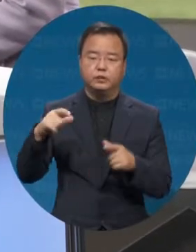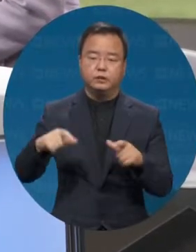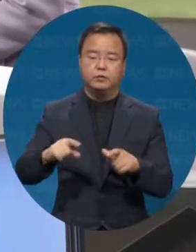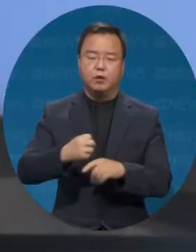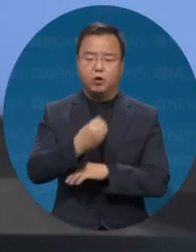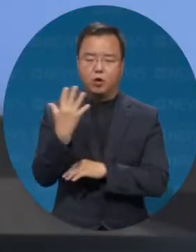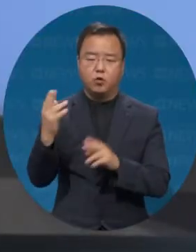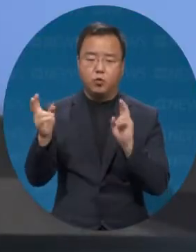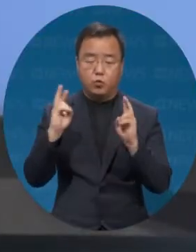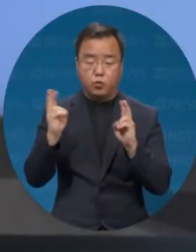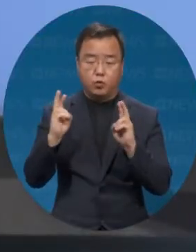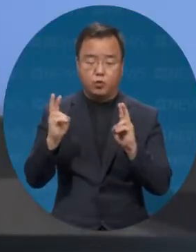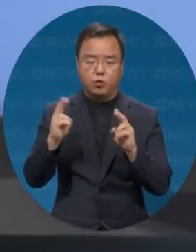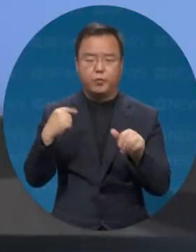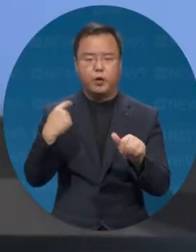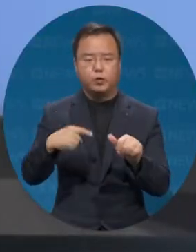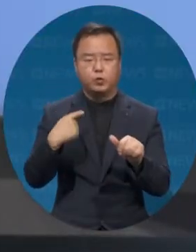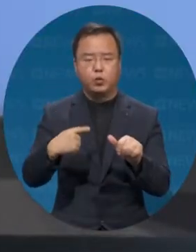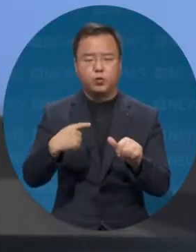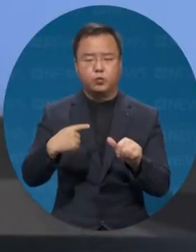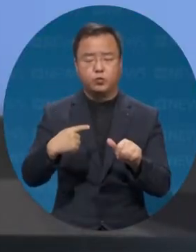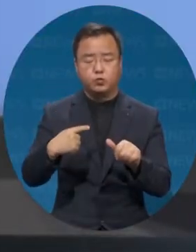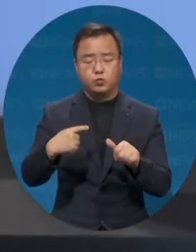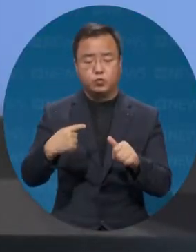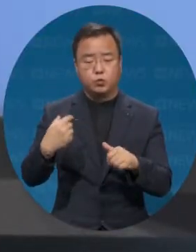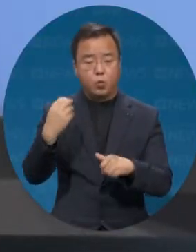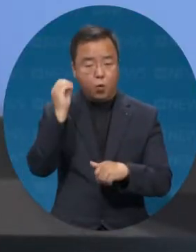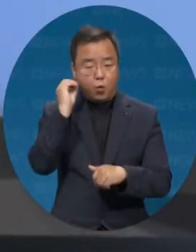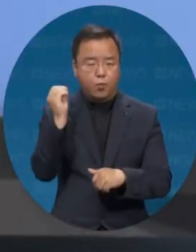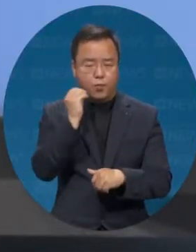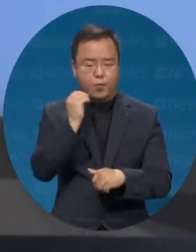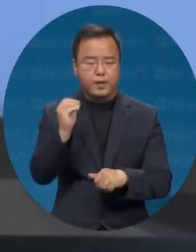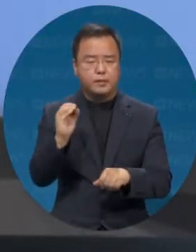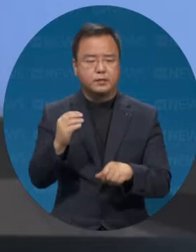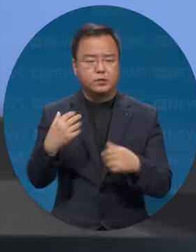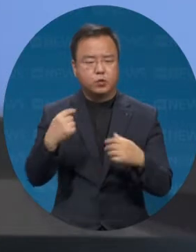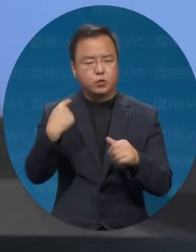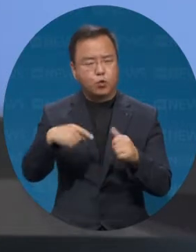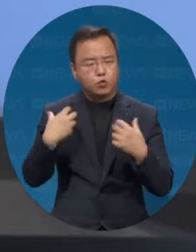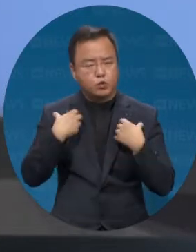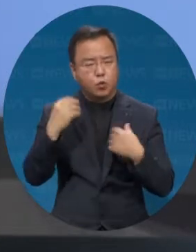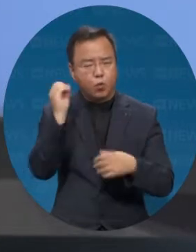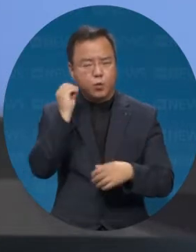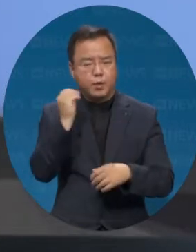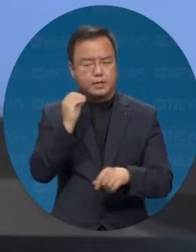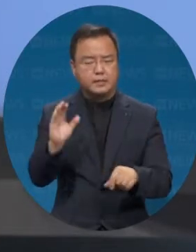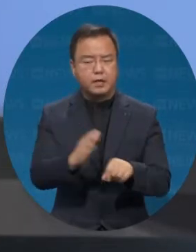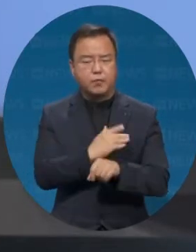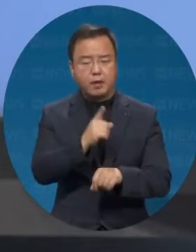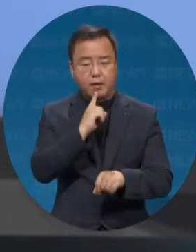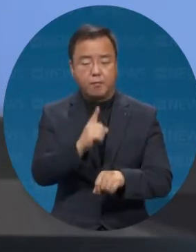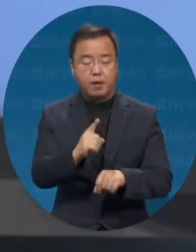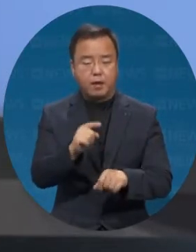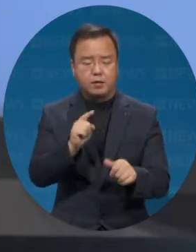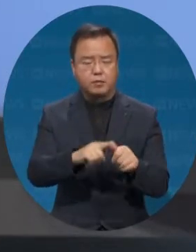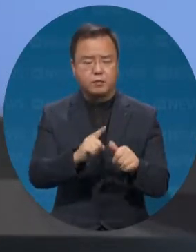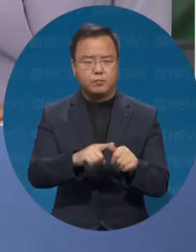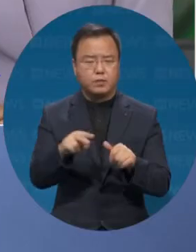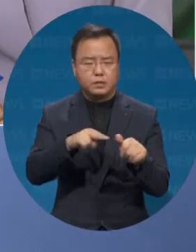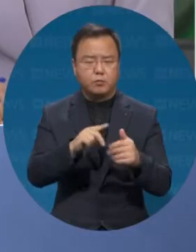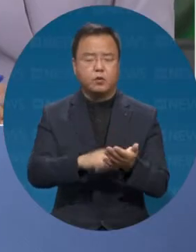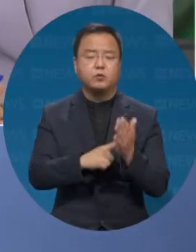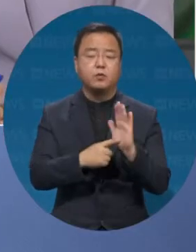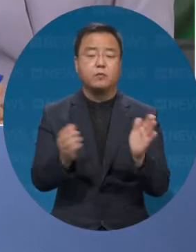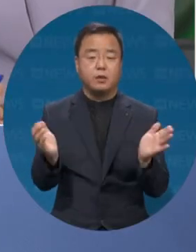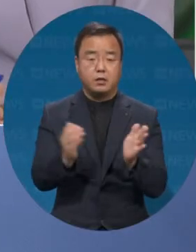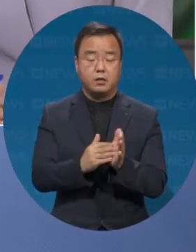교육당국의 웹사이트 결함을 보도하면서 이 교원들의 신상 정보가 이 무분별하게 노출되는 일이 있었는데요. 예. 이 교육당국은 이